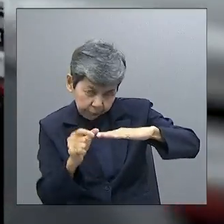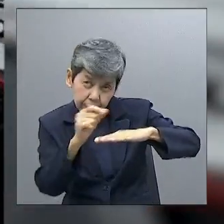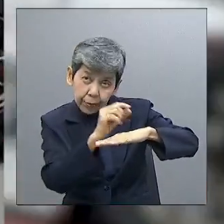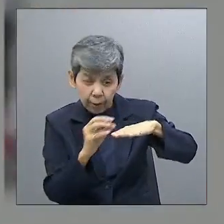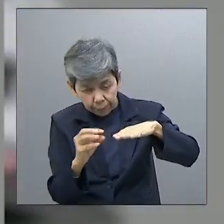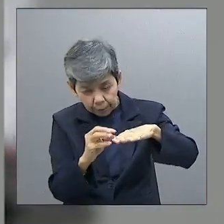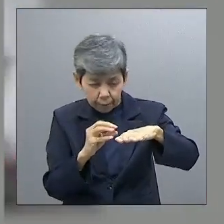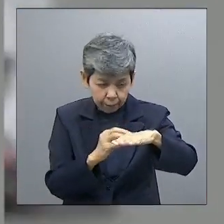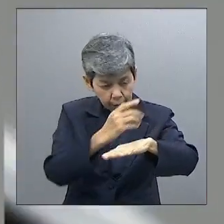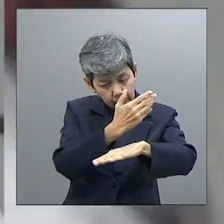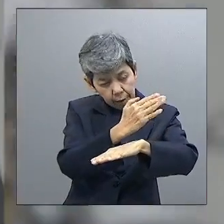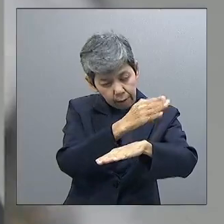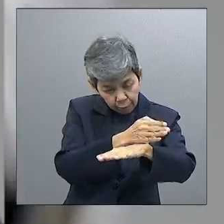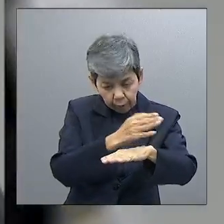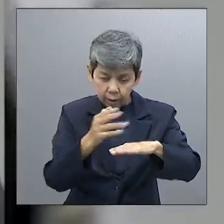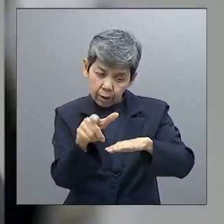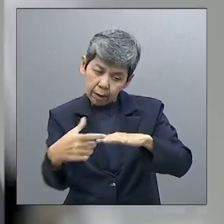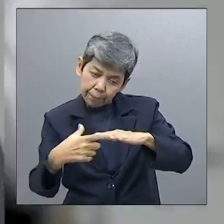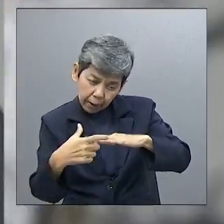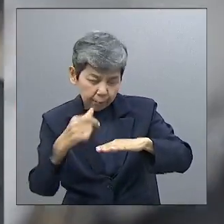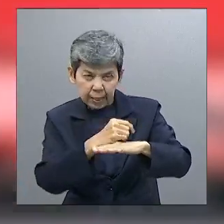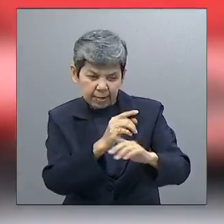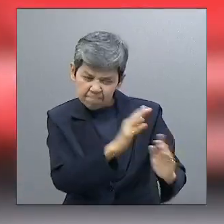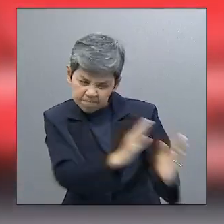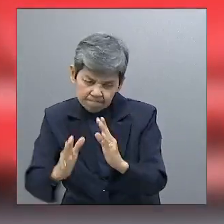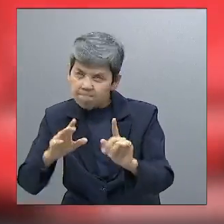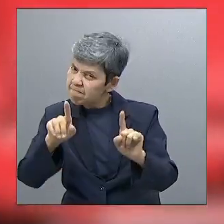นมันมีความสมจริงเหมือนกับ1:1มากที่สุด